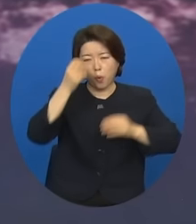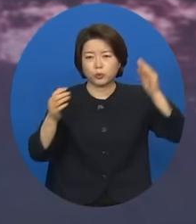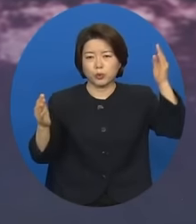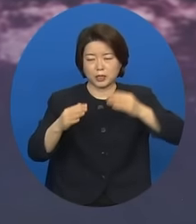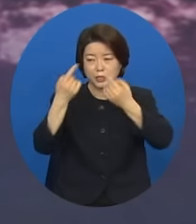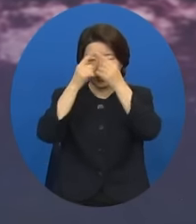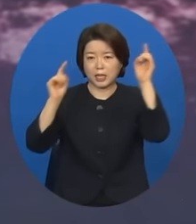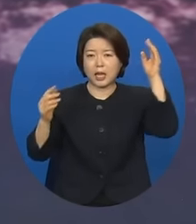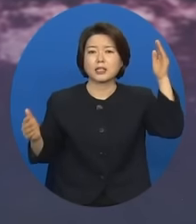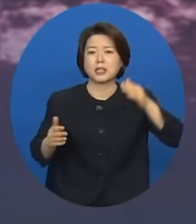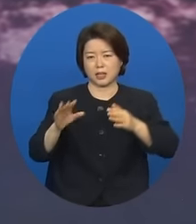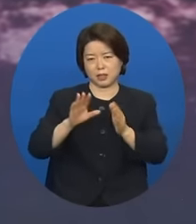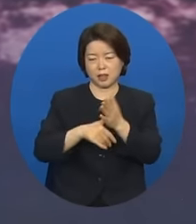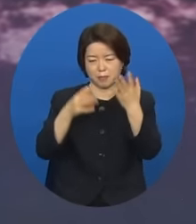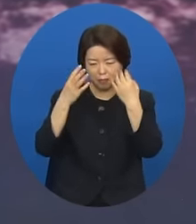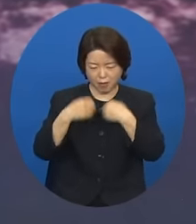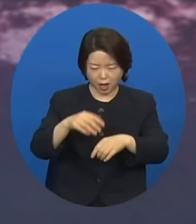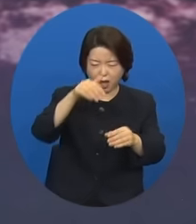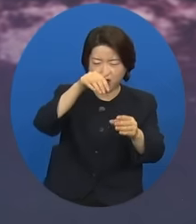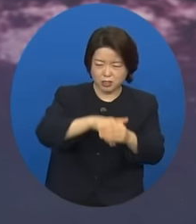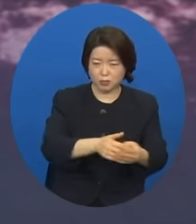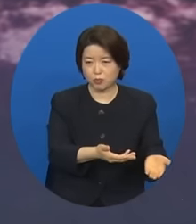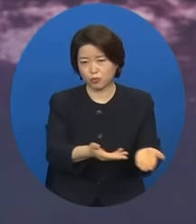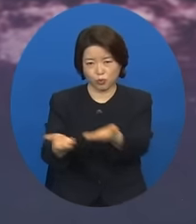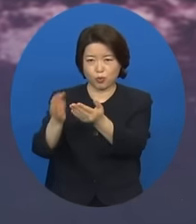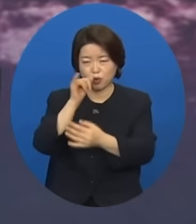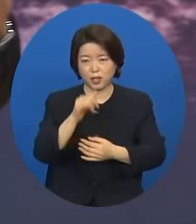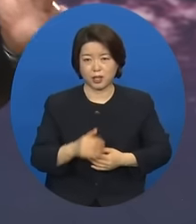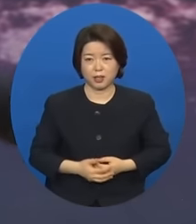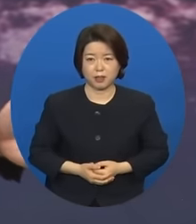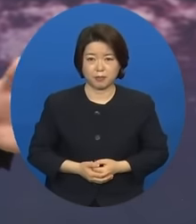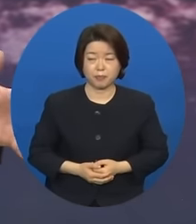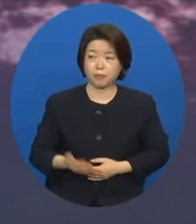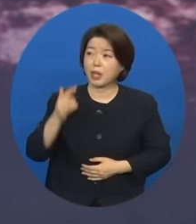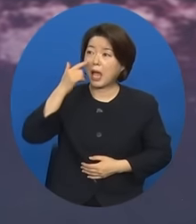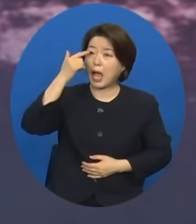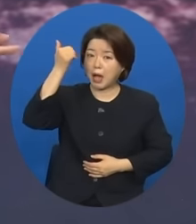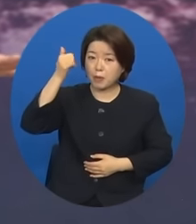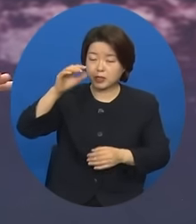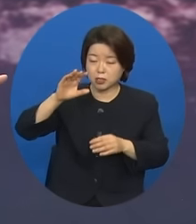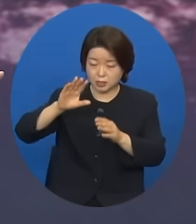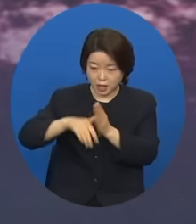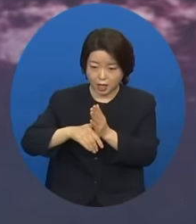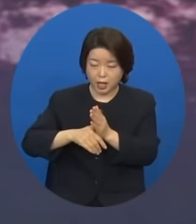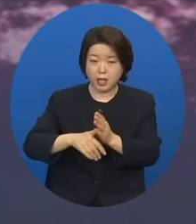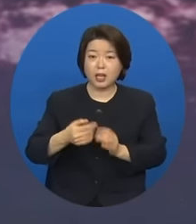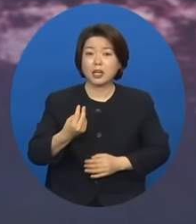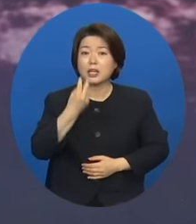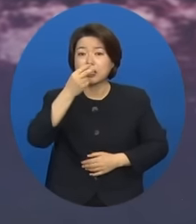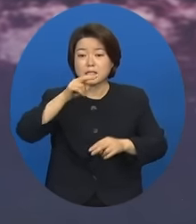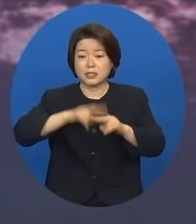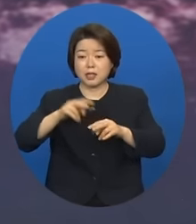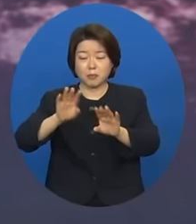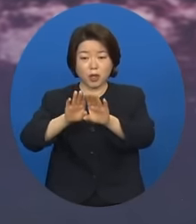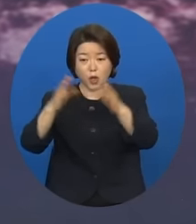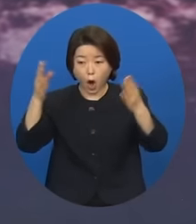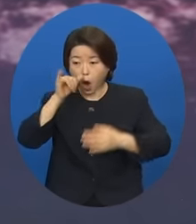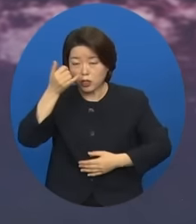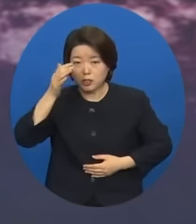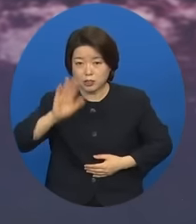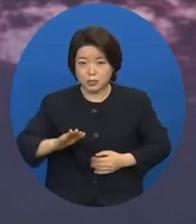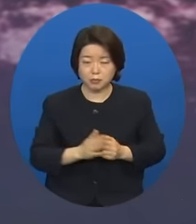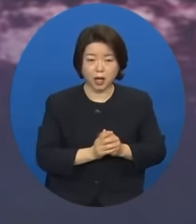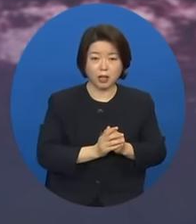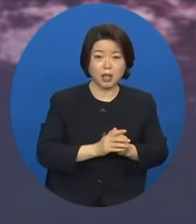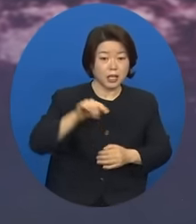때에는이 생명을 주는 우물들을 다 열려 있었는데 한 세대만에 막혔다는 얘기는 그 믿음이